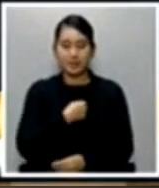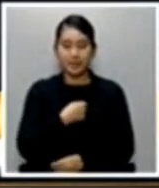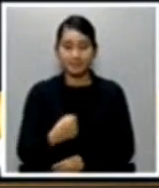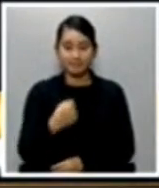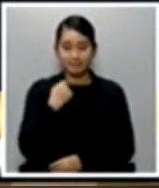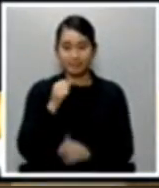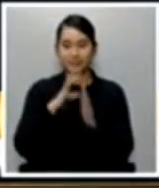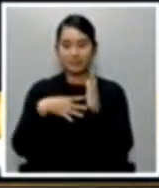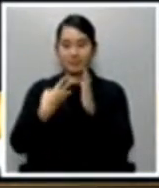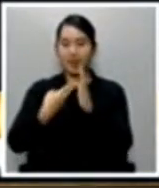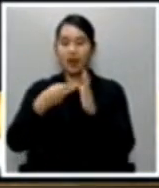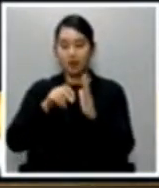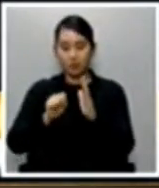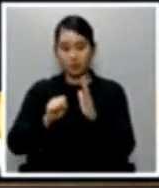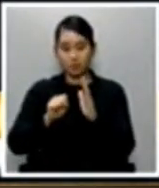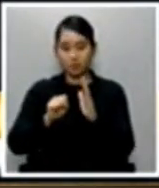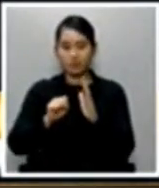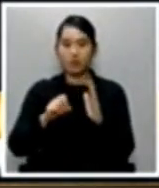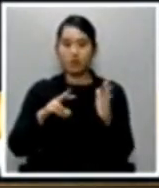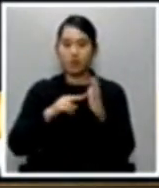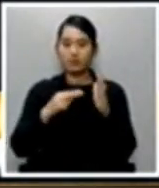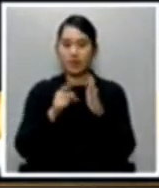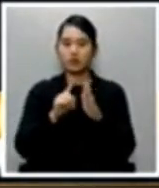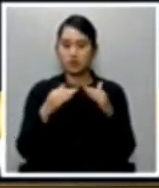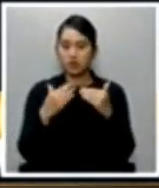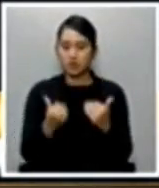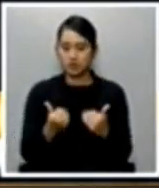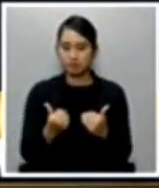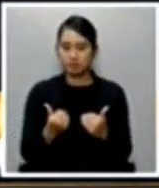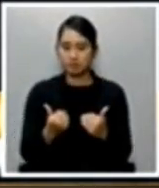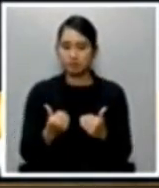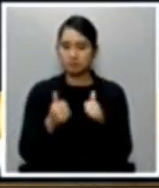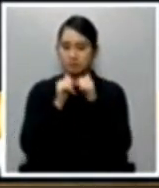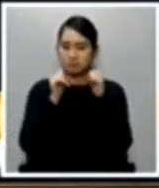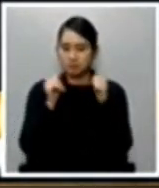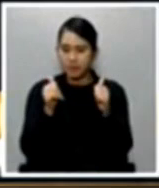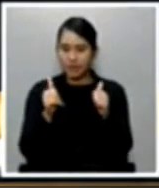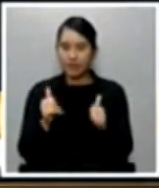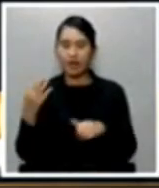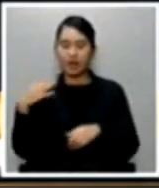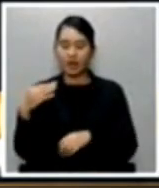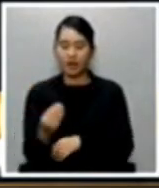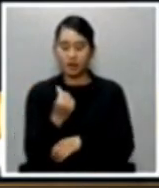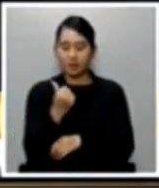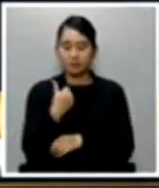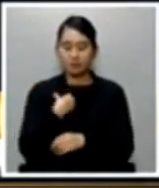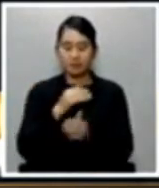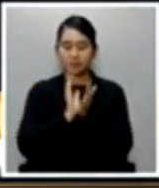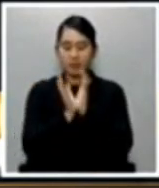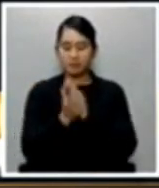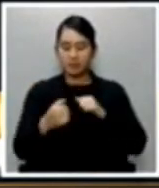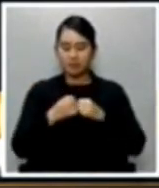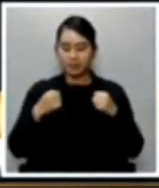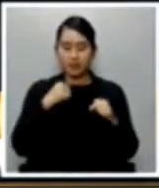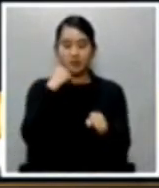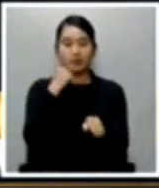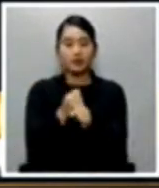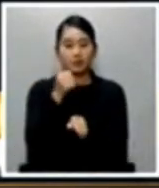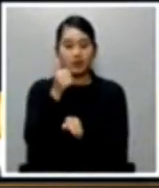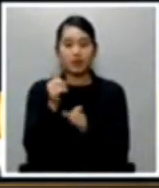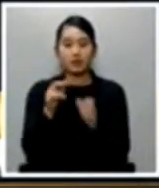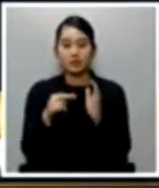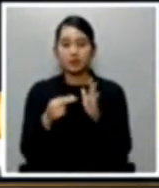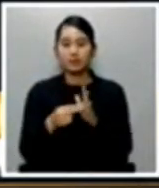จนะครับว่าหลักสูตรนั้น1ตอบโจทย์โลกในปัจจุบัน2มีความรวดเร็วสามารถปรับเปลี่ยนได้พร้อมกันนั้น